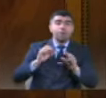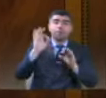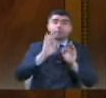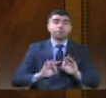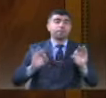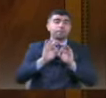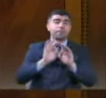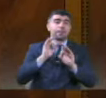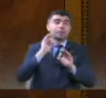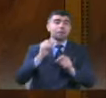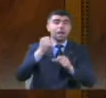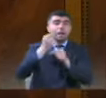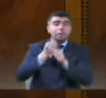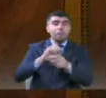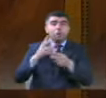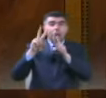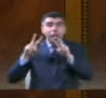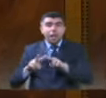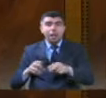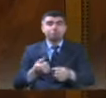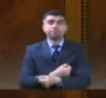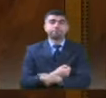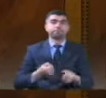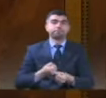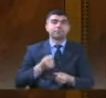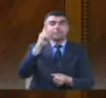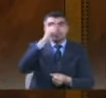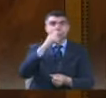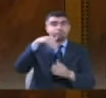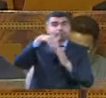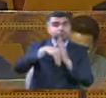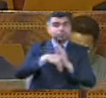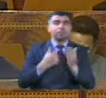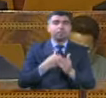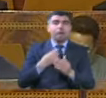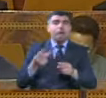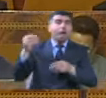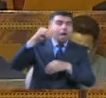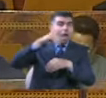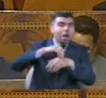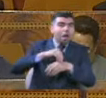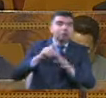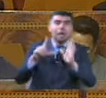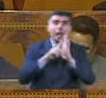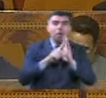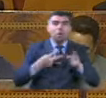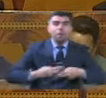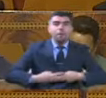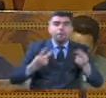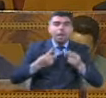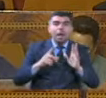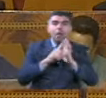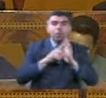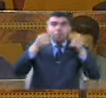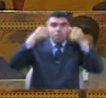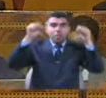من قدراتها على التشغيل ويعرضها للإفلاس. رابعا إعادة النظر في مدونة الشغل. خامسا إخراج قانون الإضراب بدل